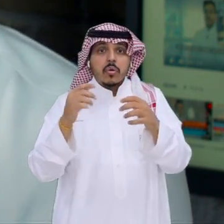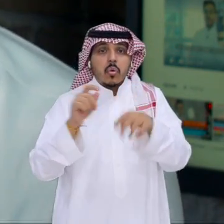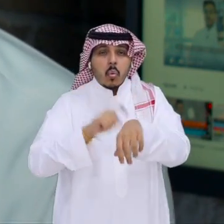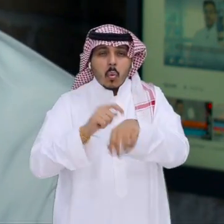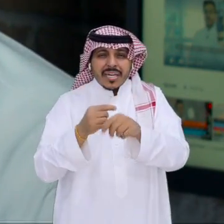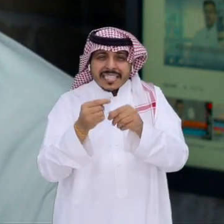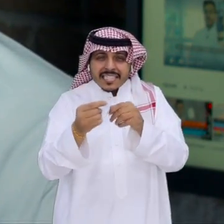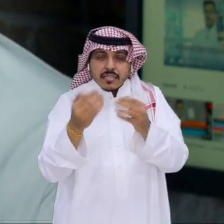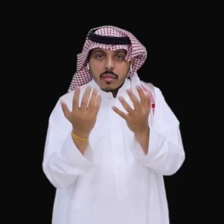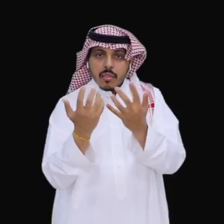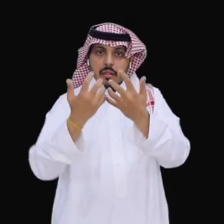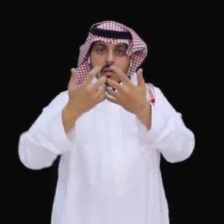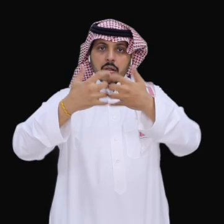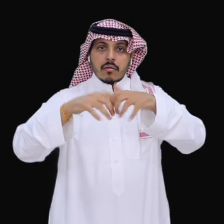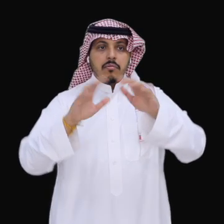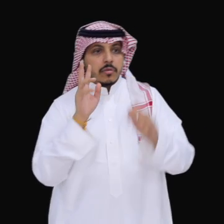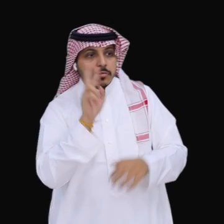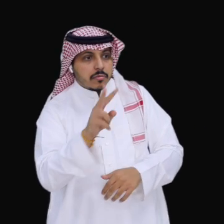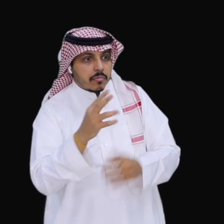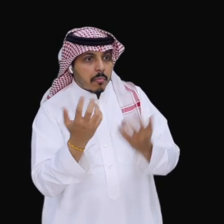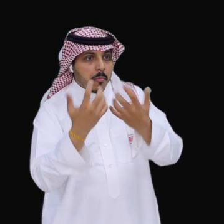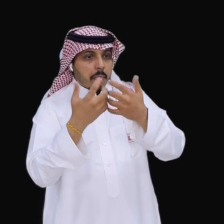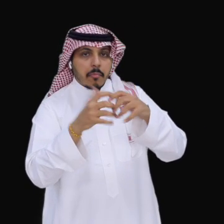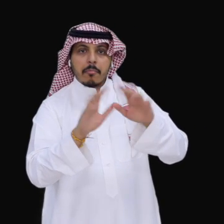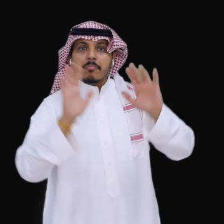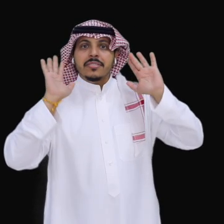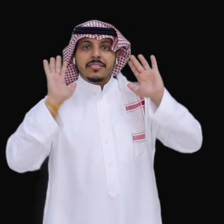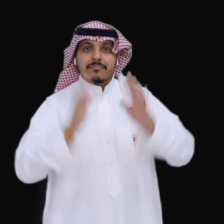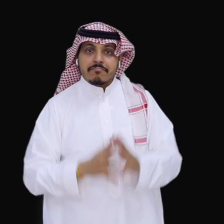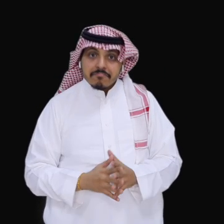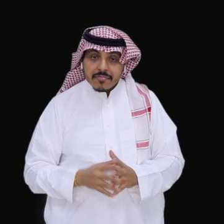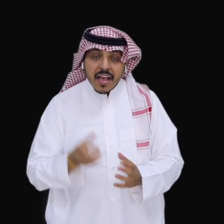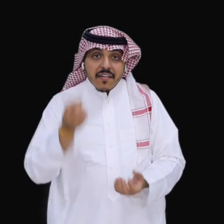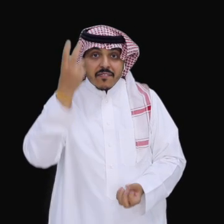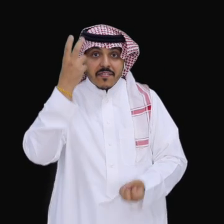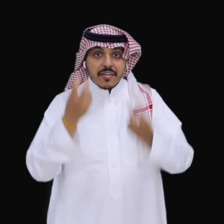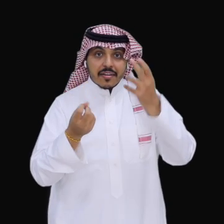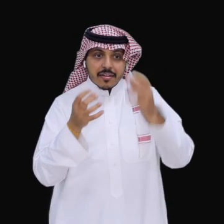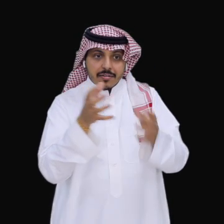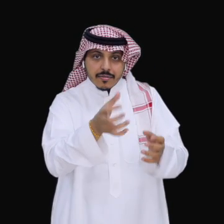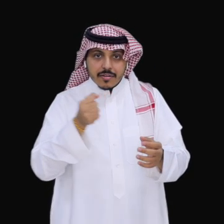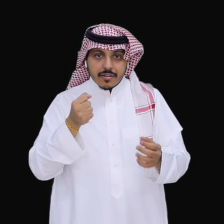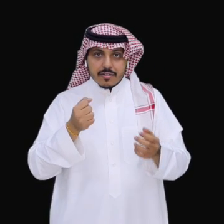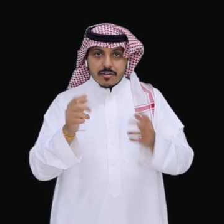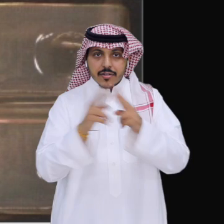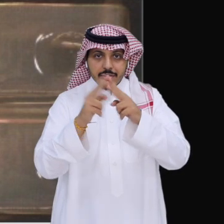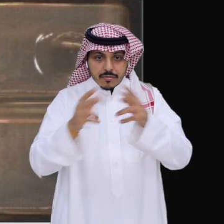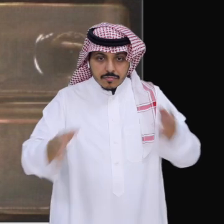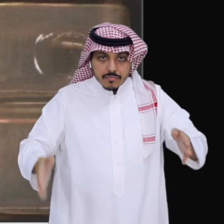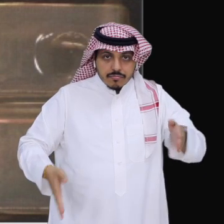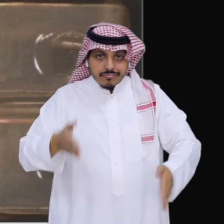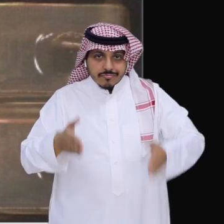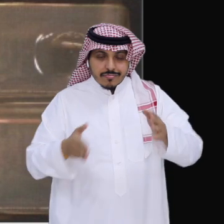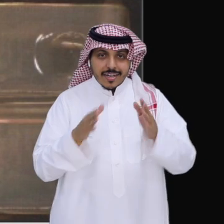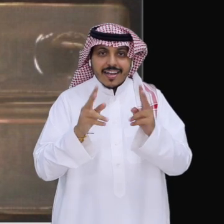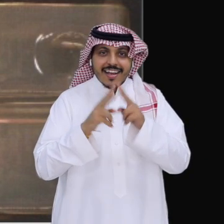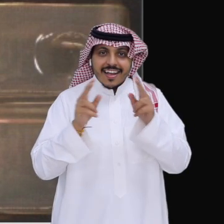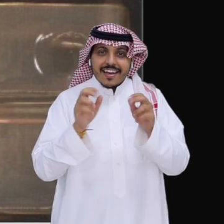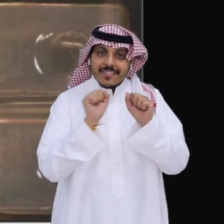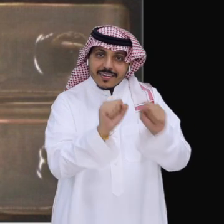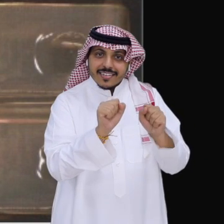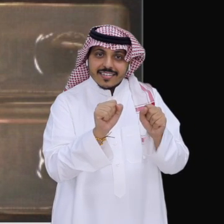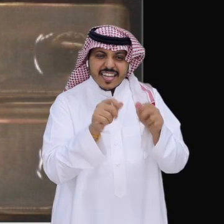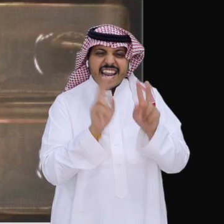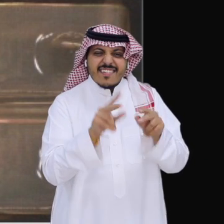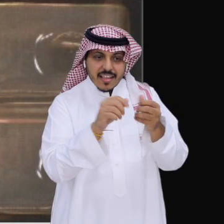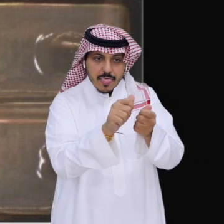نفسه عالج نفسه ولحم نفسه مرة ثانية. هذه الطريقة حتساند في ابتكار بعض الروبوتات المصنعة من هذه